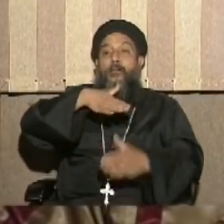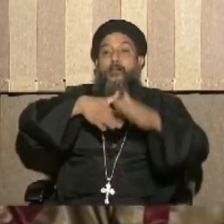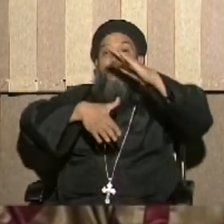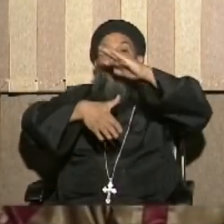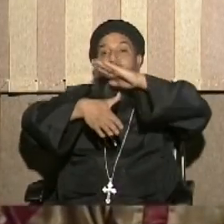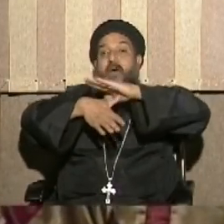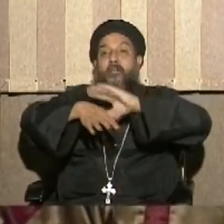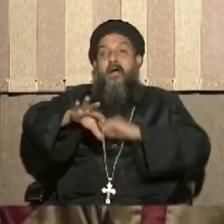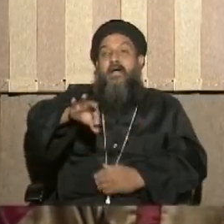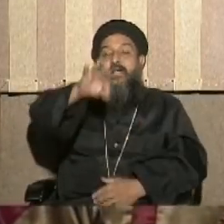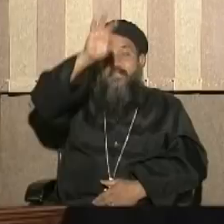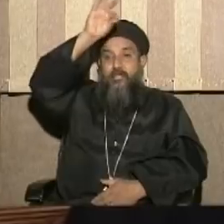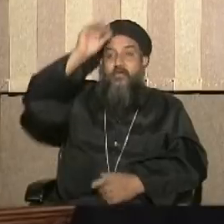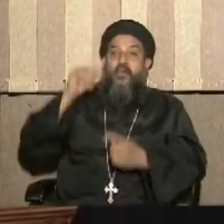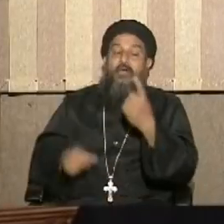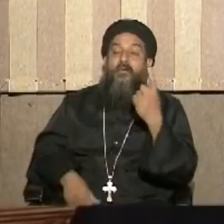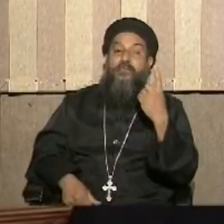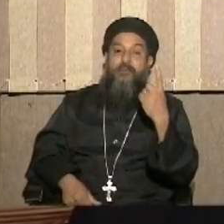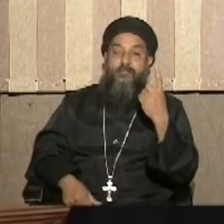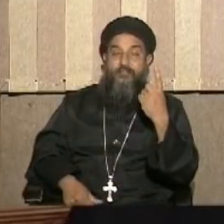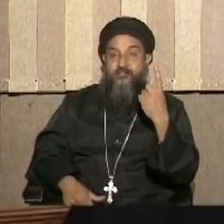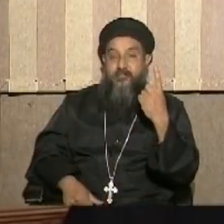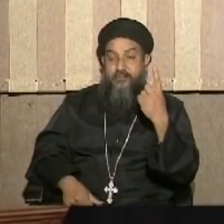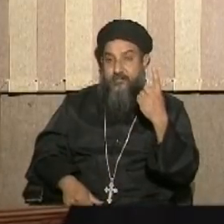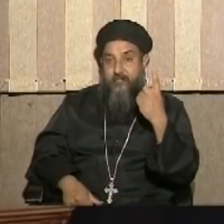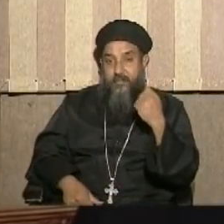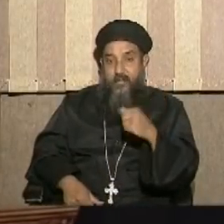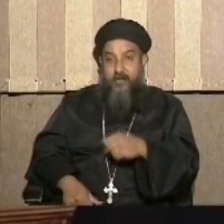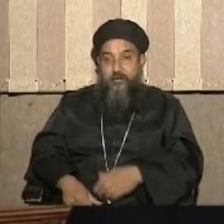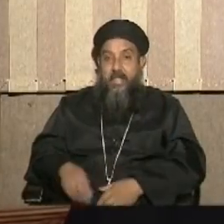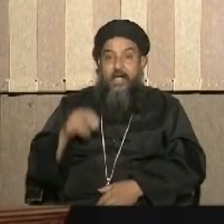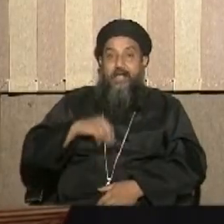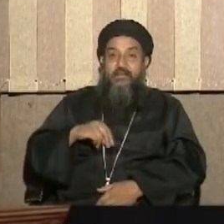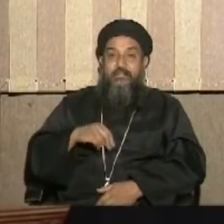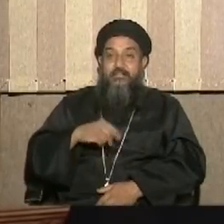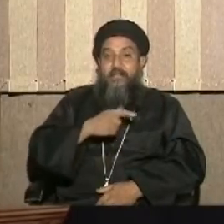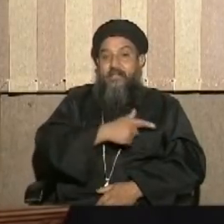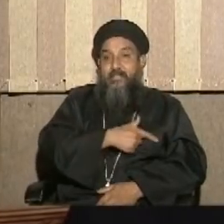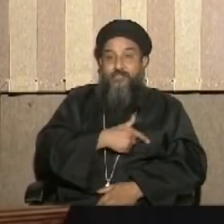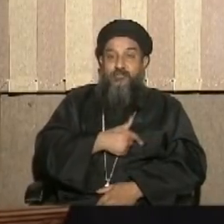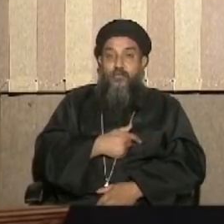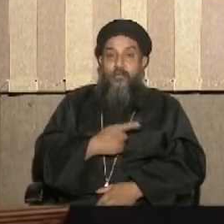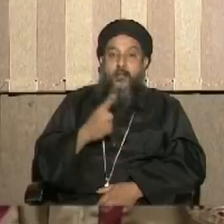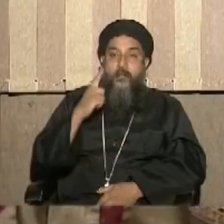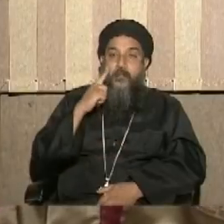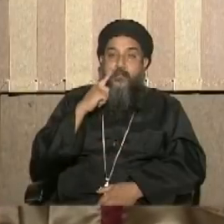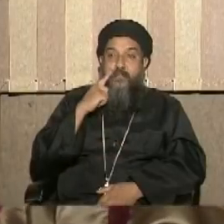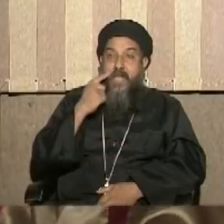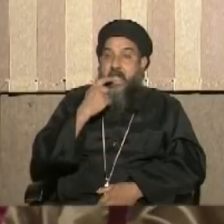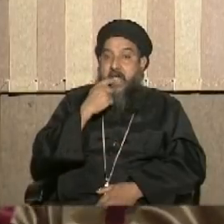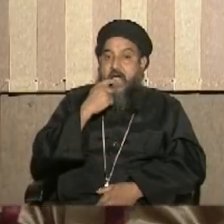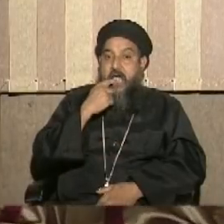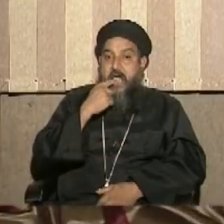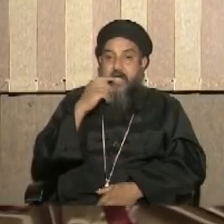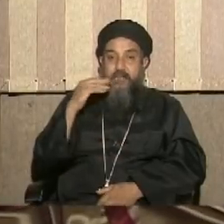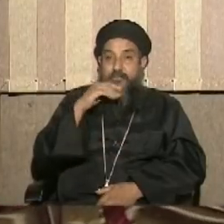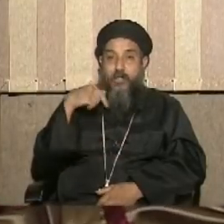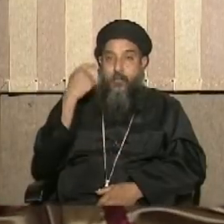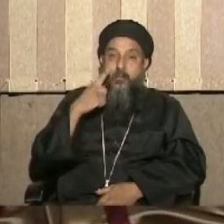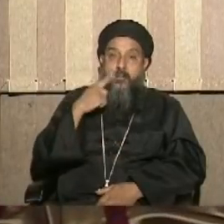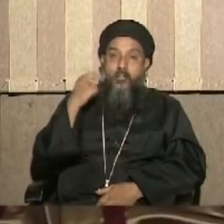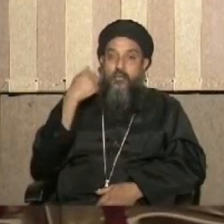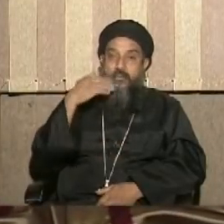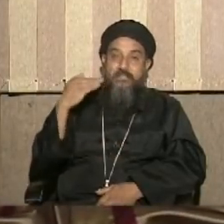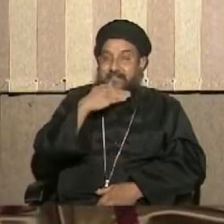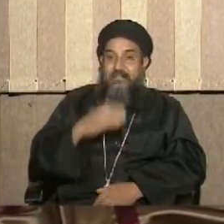وليه ما اخترتوش حد تاني لغاية دلوقتي؟ إحنا جايين عشان كده، احنا طالبين ماكسيموس. في مانع؟ ابدا ابدا،